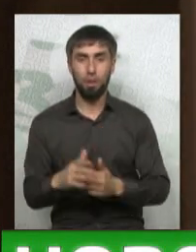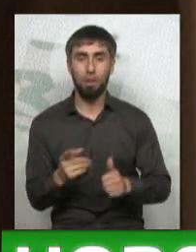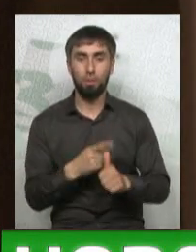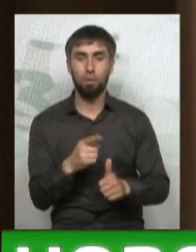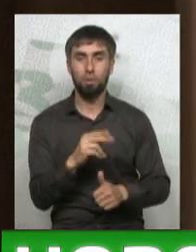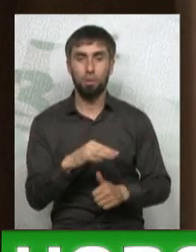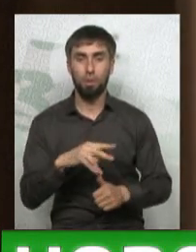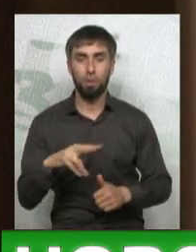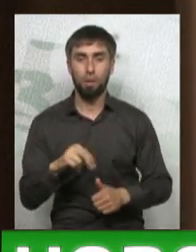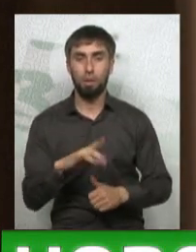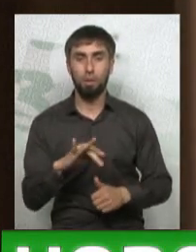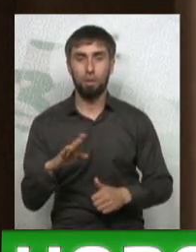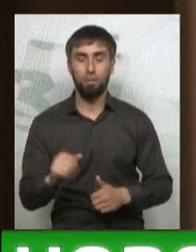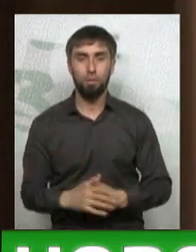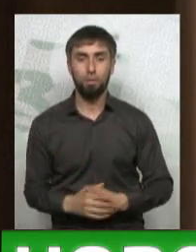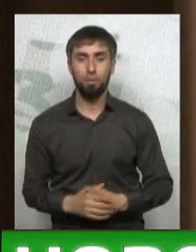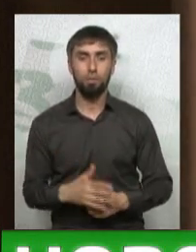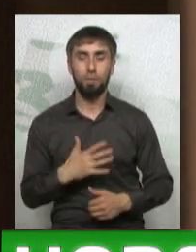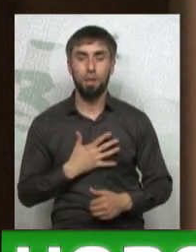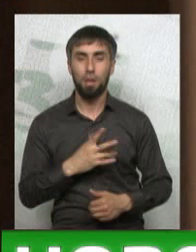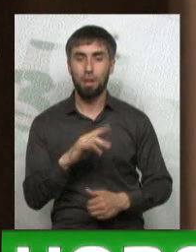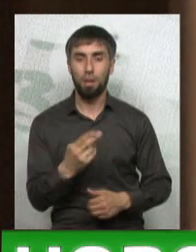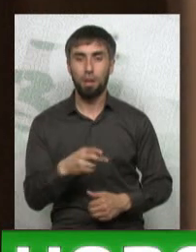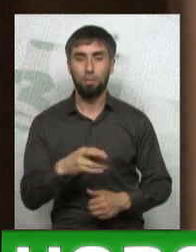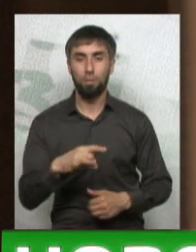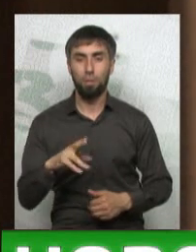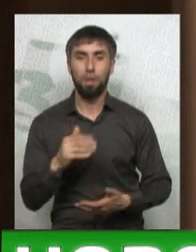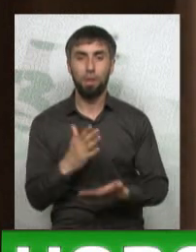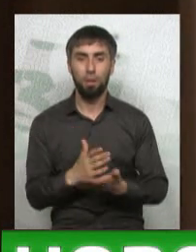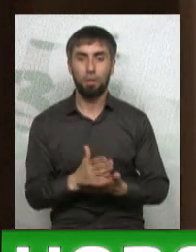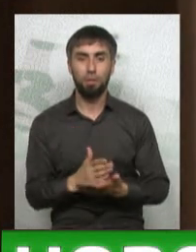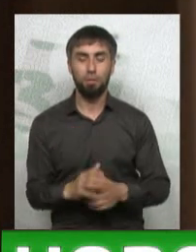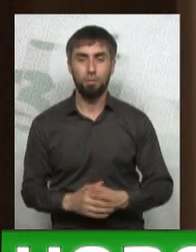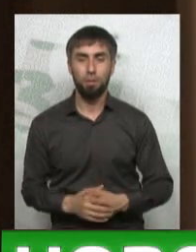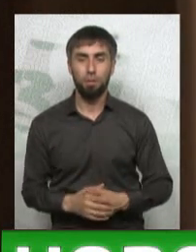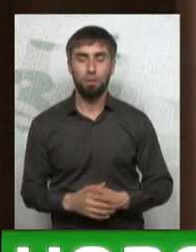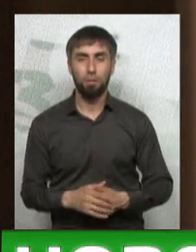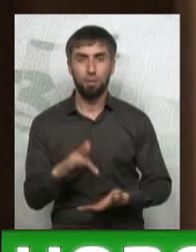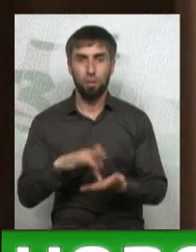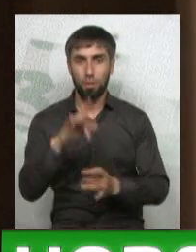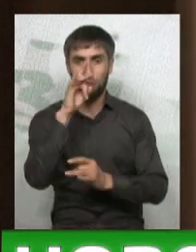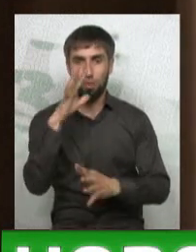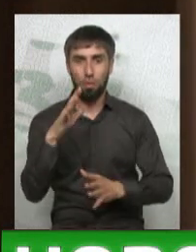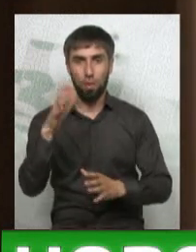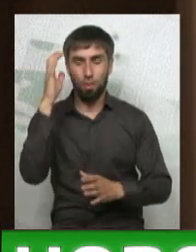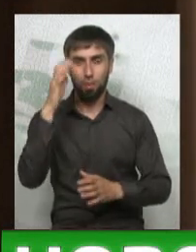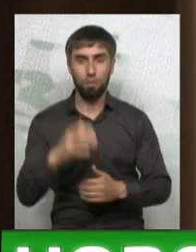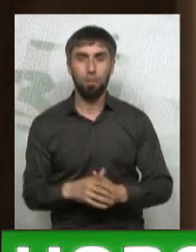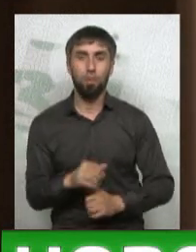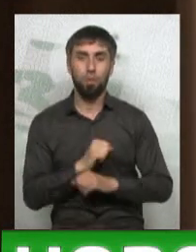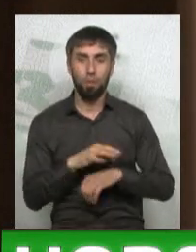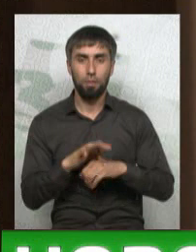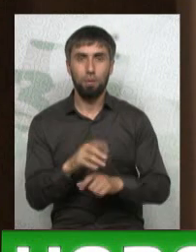Джамалдина Хабузаевича Индиева. Наша Национальная библиотека является не только центром культуры и образования, где собраны